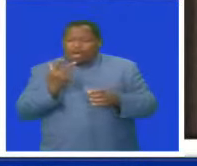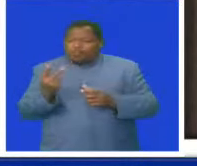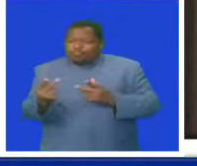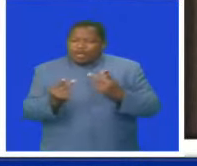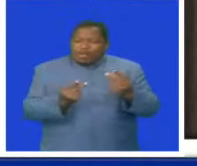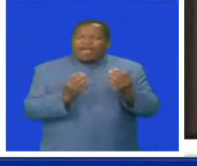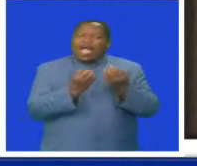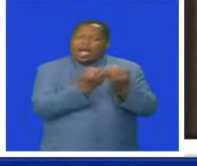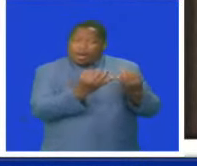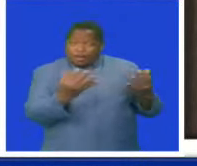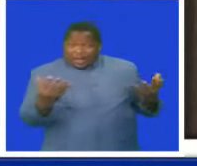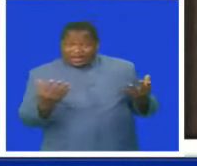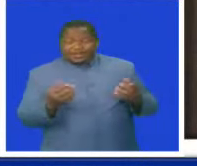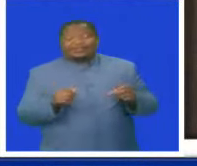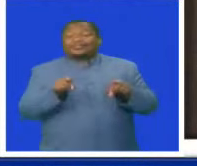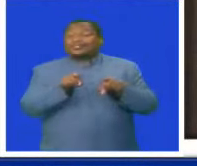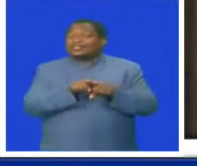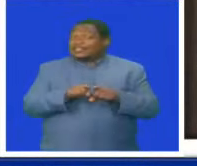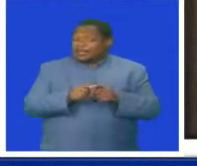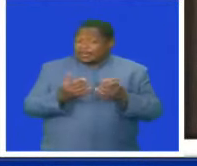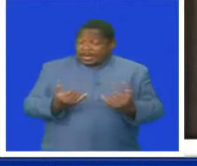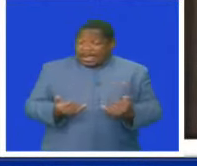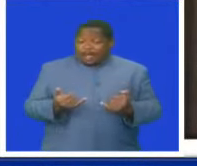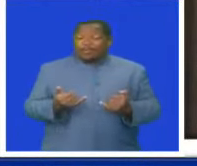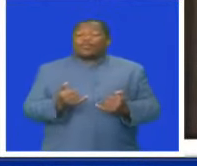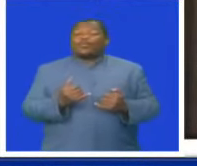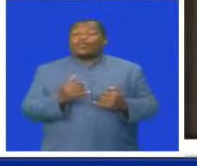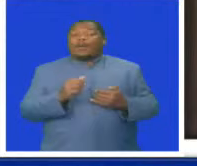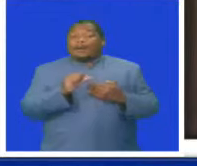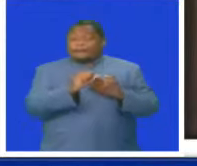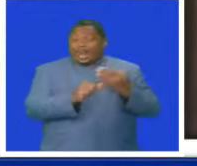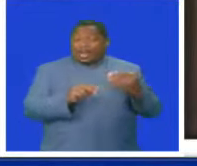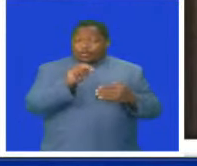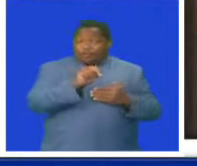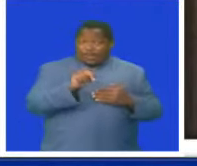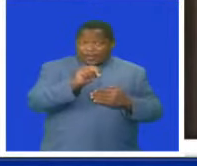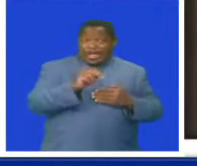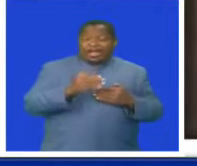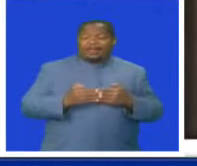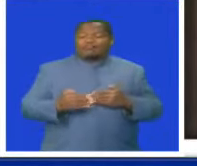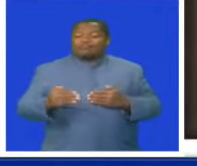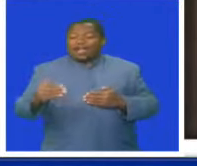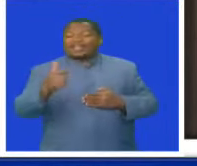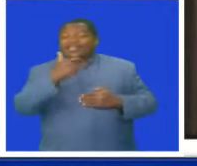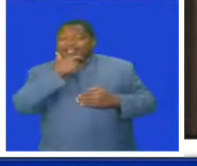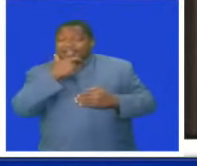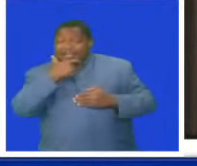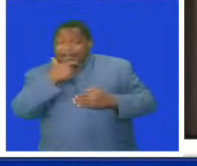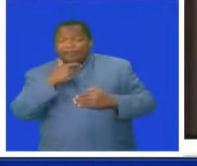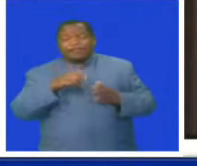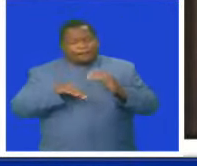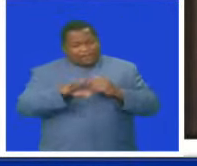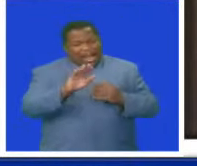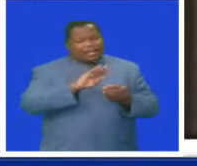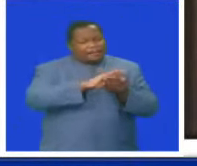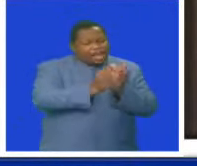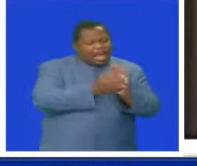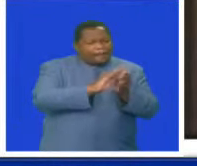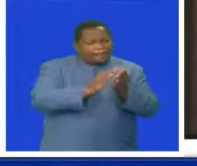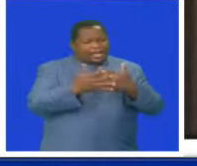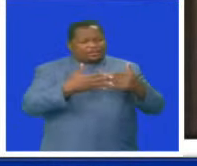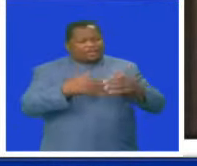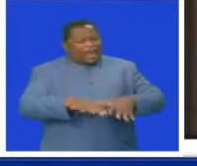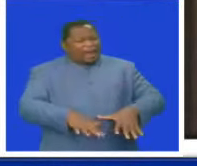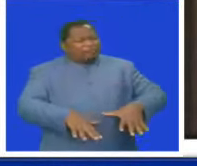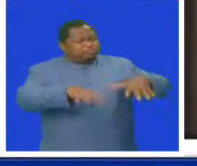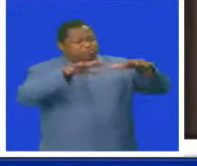nga December bafuna babe seba produce langanani ma vaccines ku coverage abantu abangakanani. So sibheke kuthi before besibuka